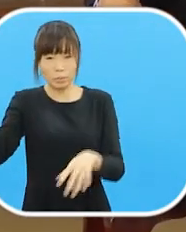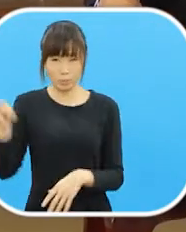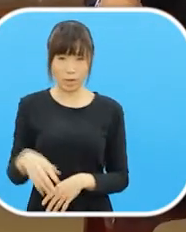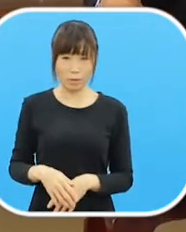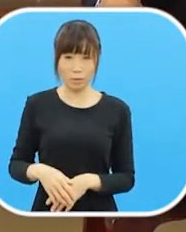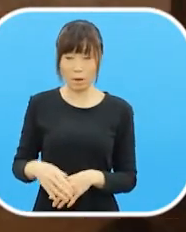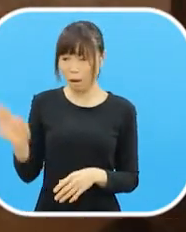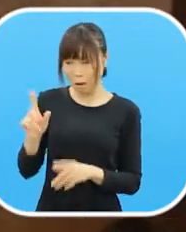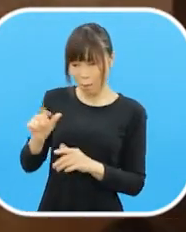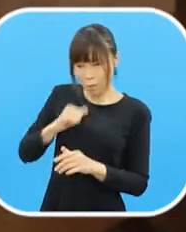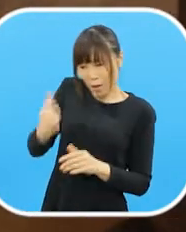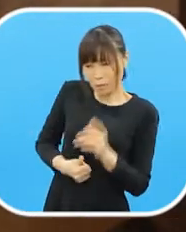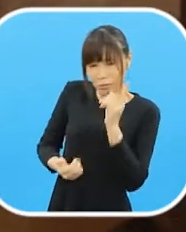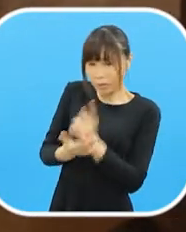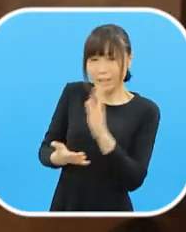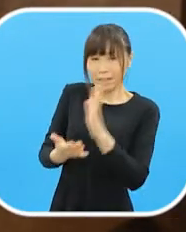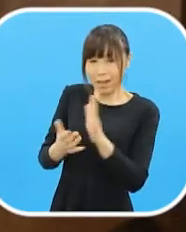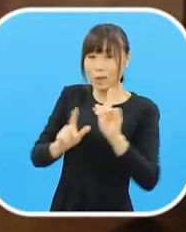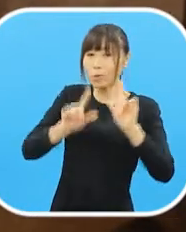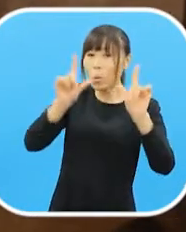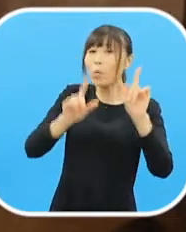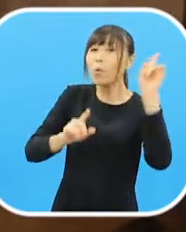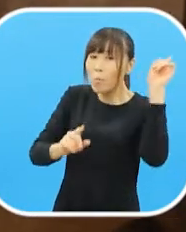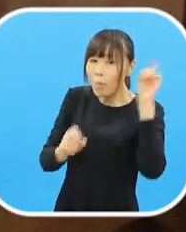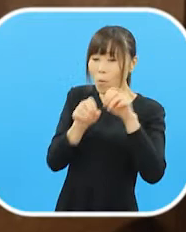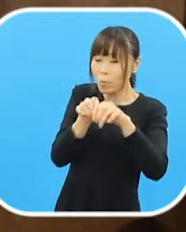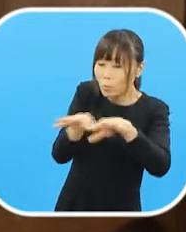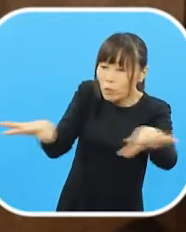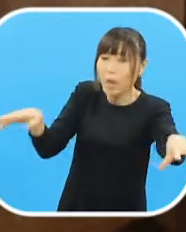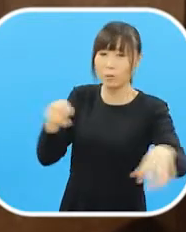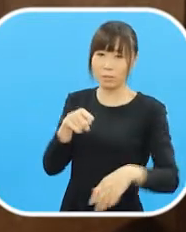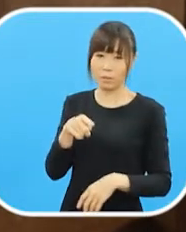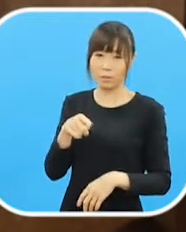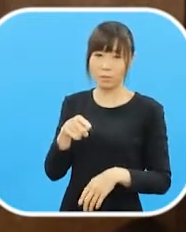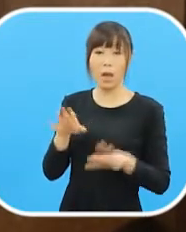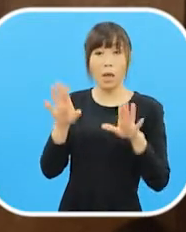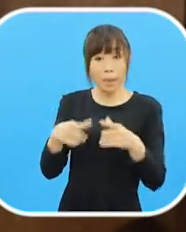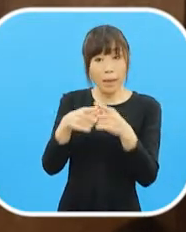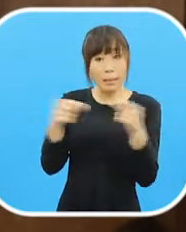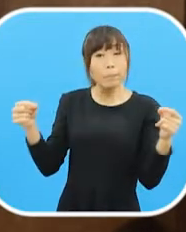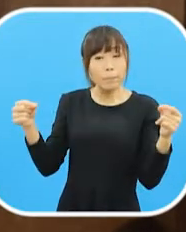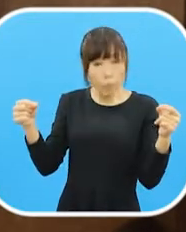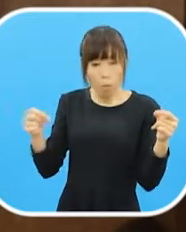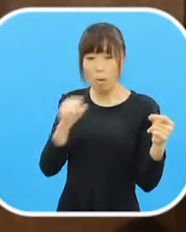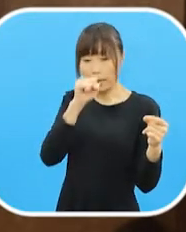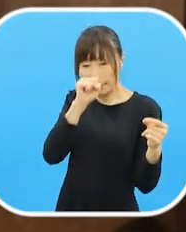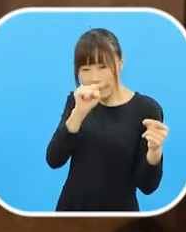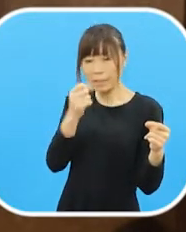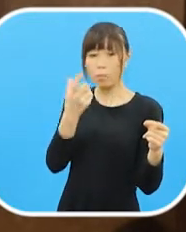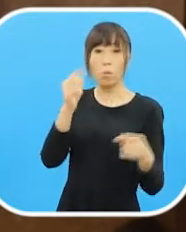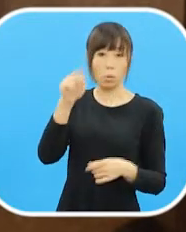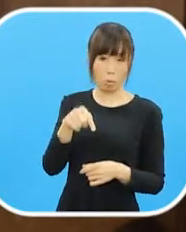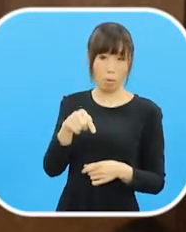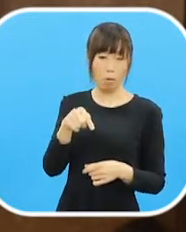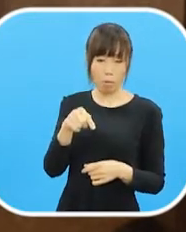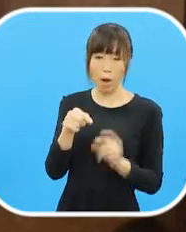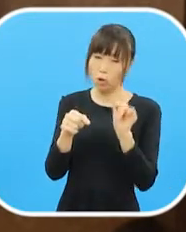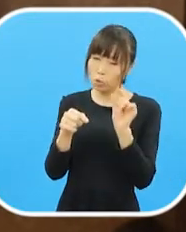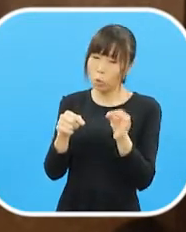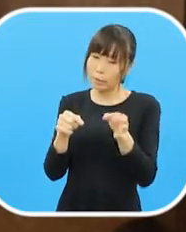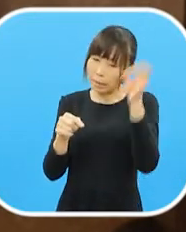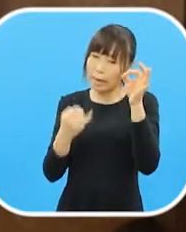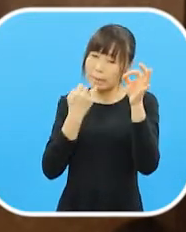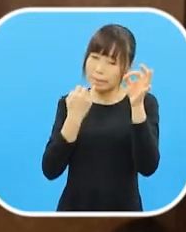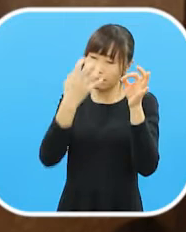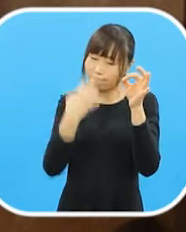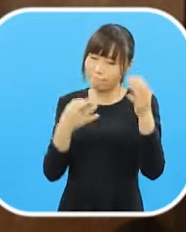ブレイクしてますよ、だから今日本でも良ければちょっと高くても買うっていう方向になってますから、お弁